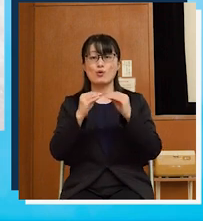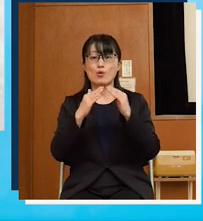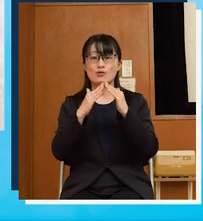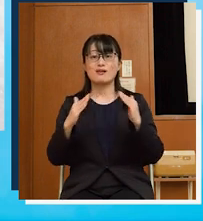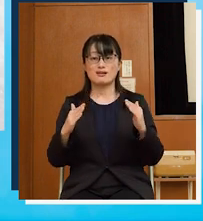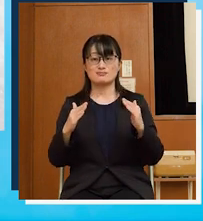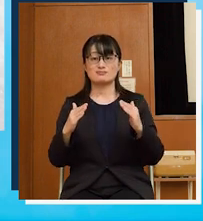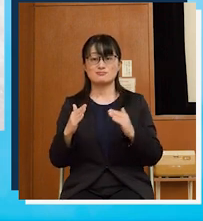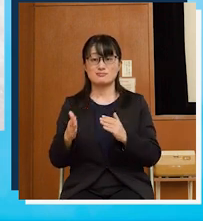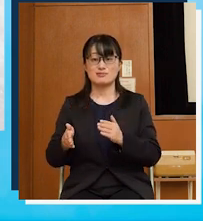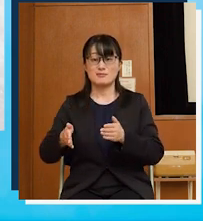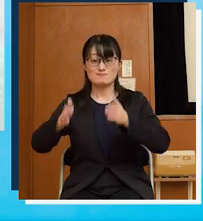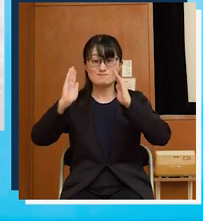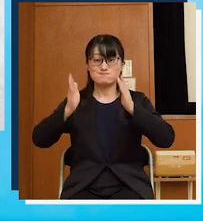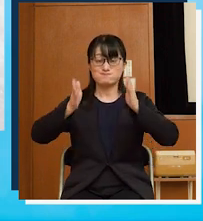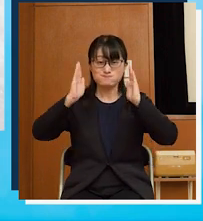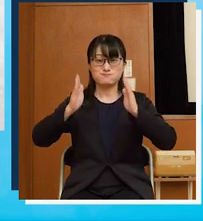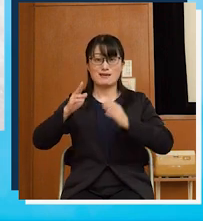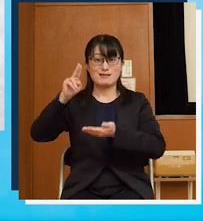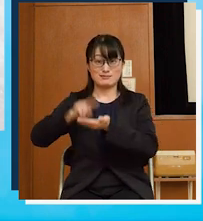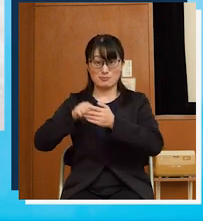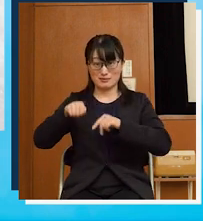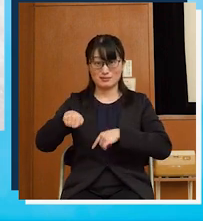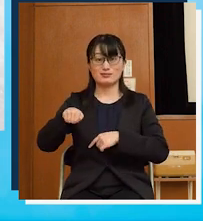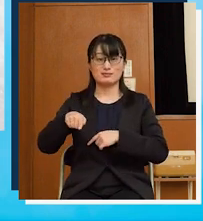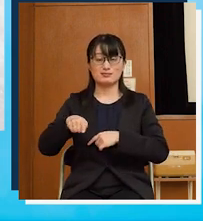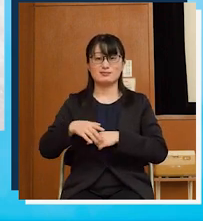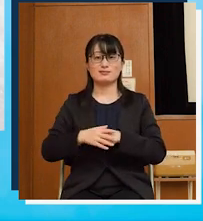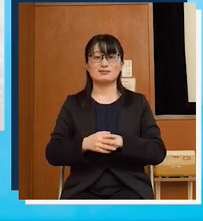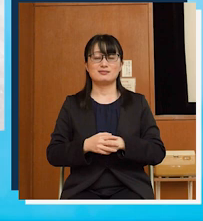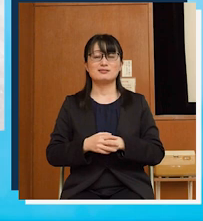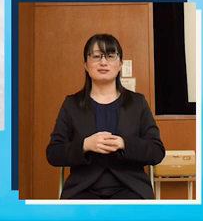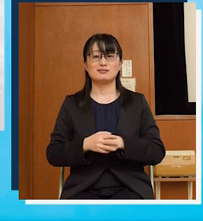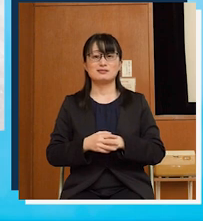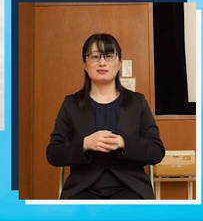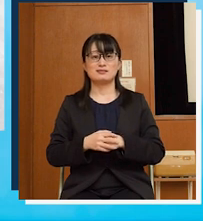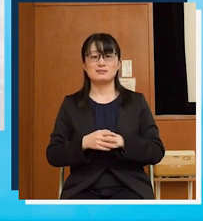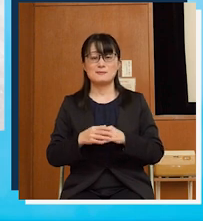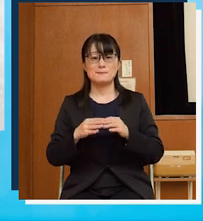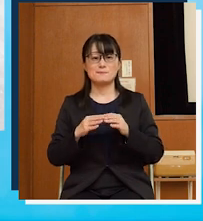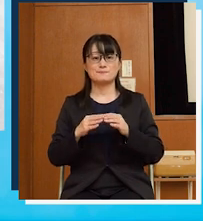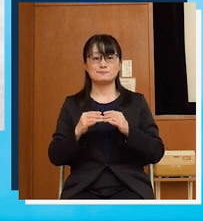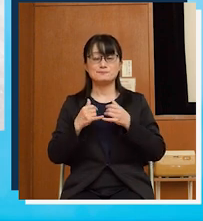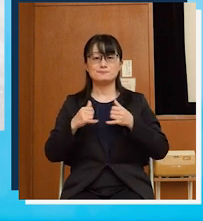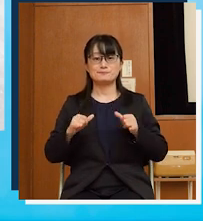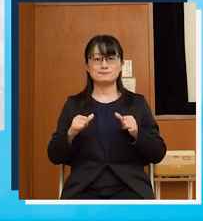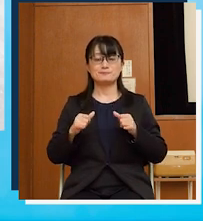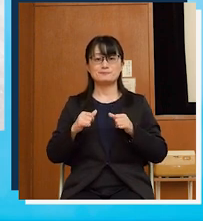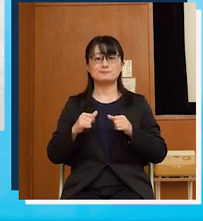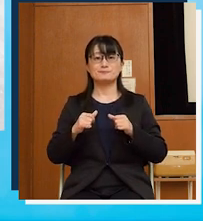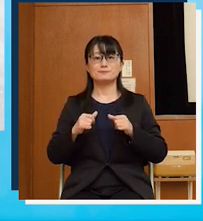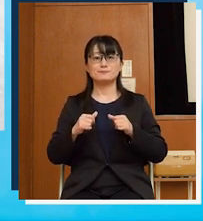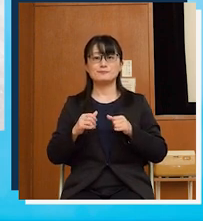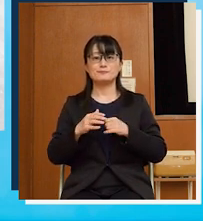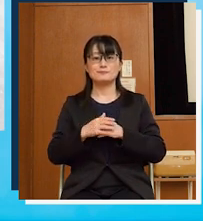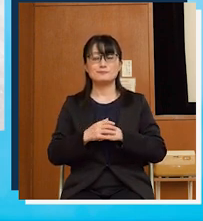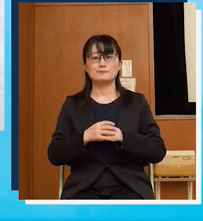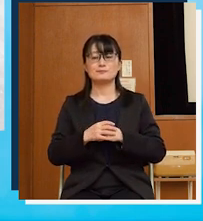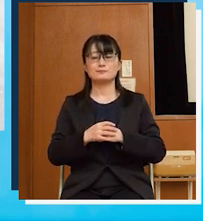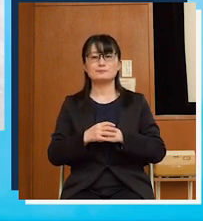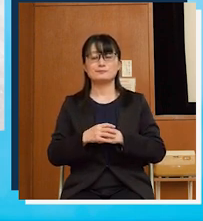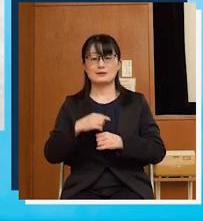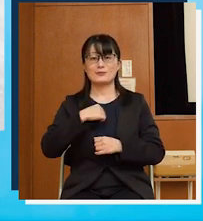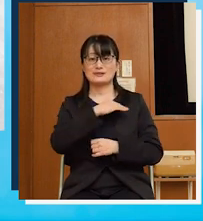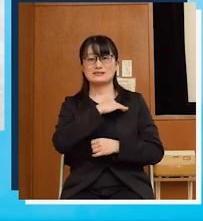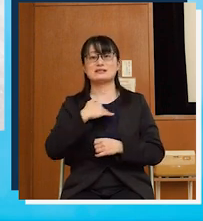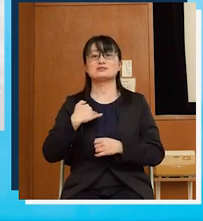法治国家ですよと言われたら政府が一地方に対してなすことについて民意を組みとる民主主義が成立しないことになります